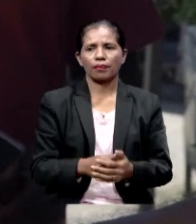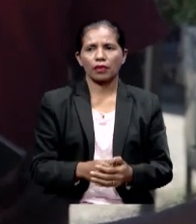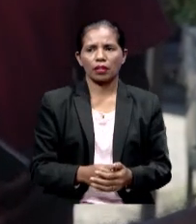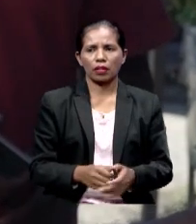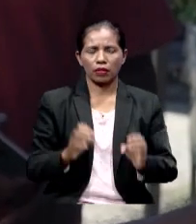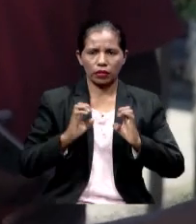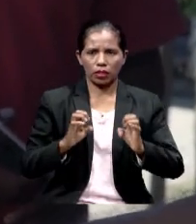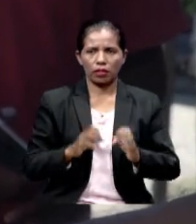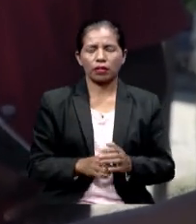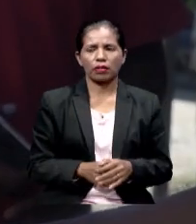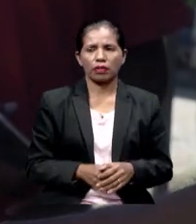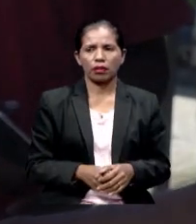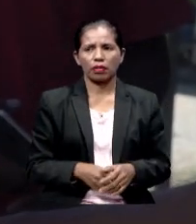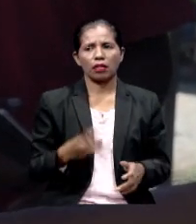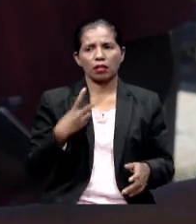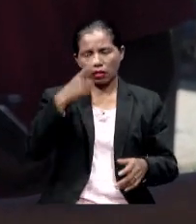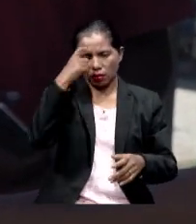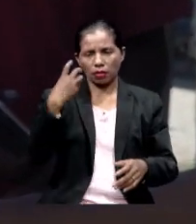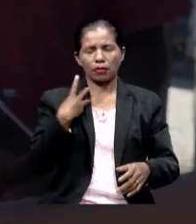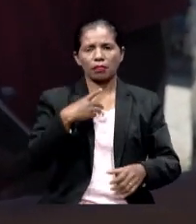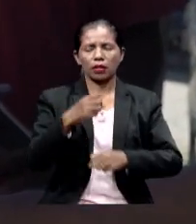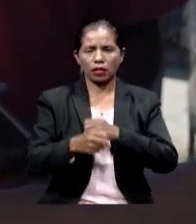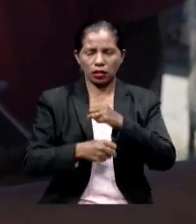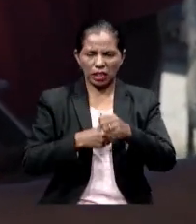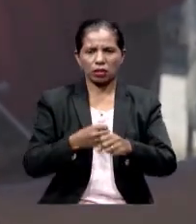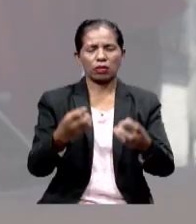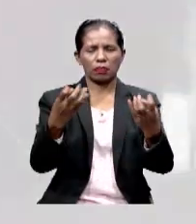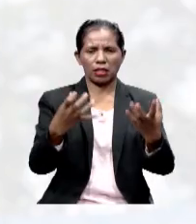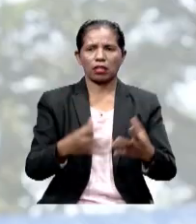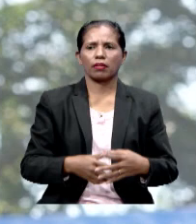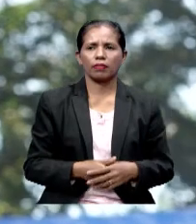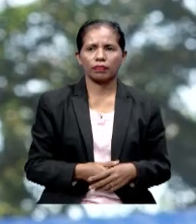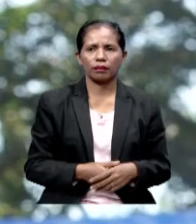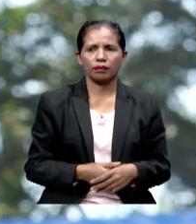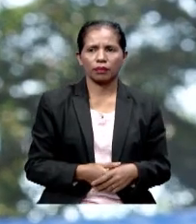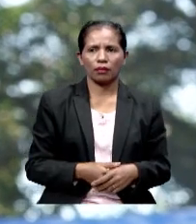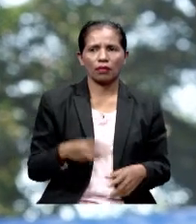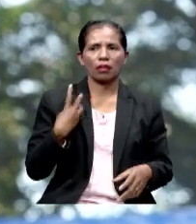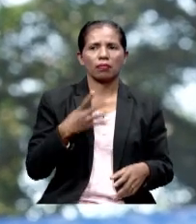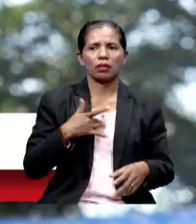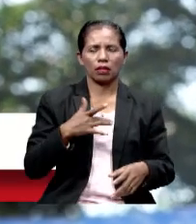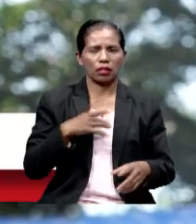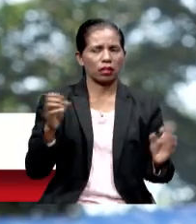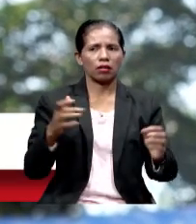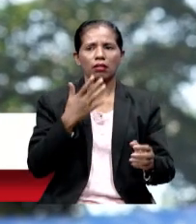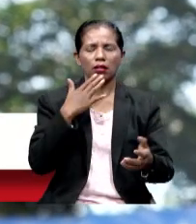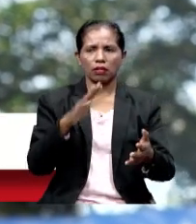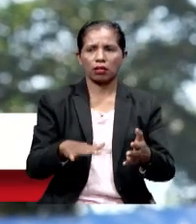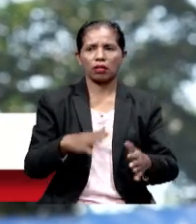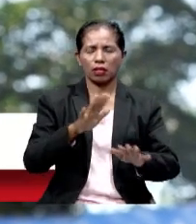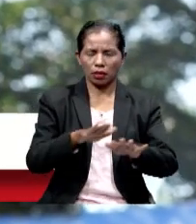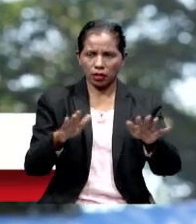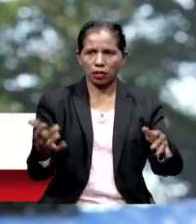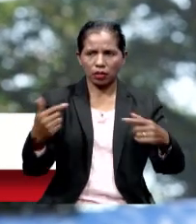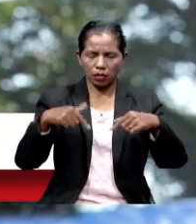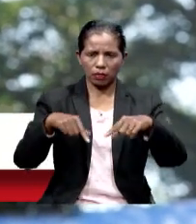urgente tamba ami terus rai rahune barak liwana ami cinti lalu dek tamba mulabar siram so